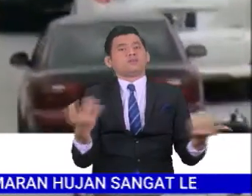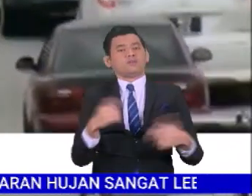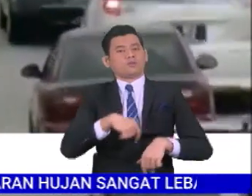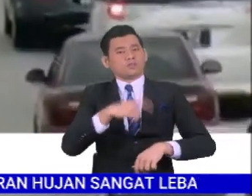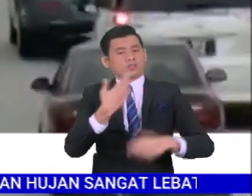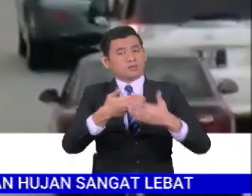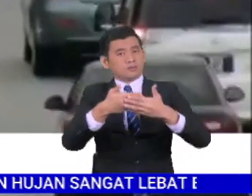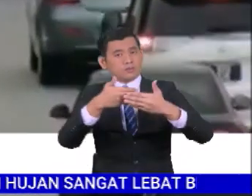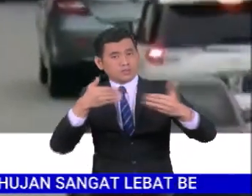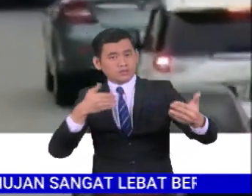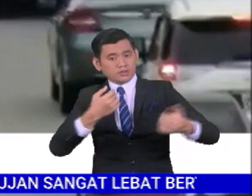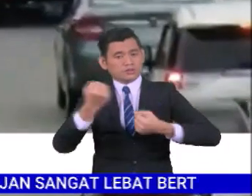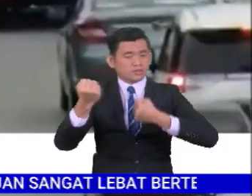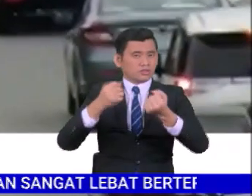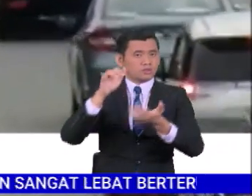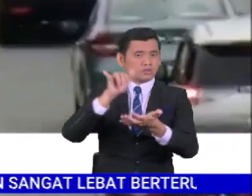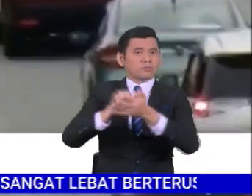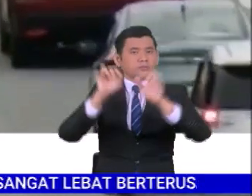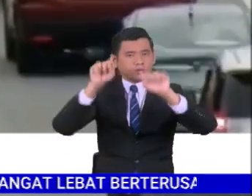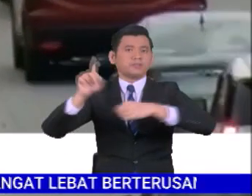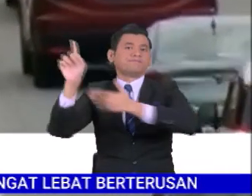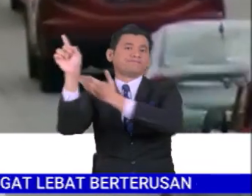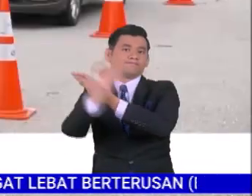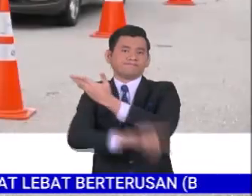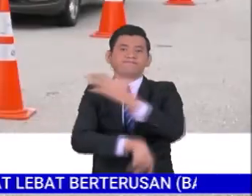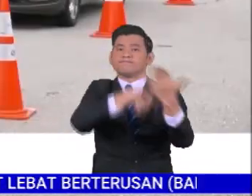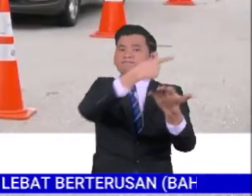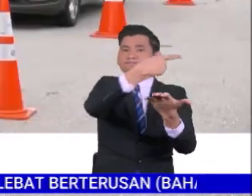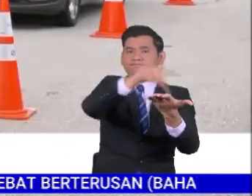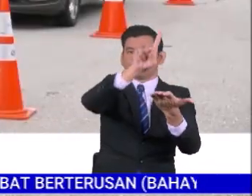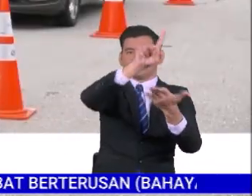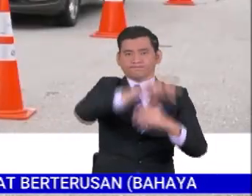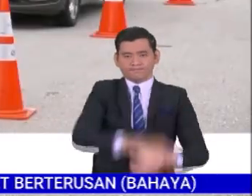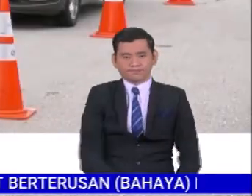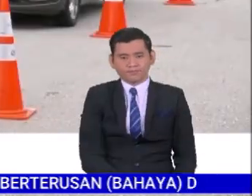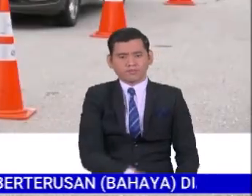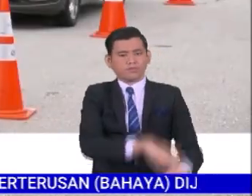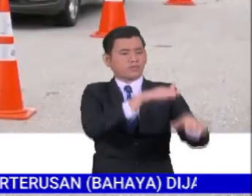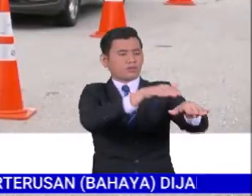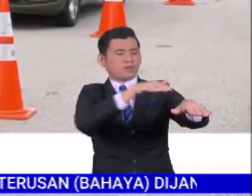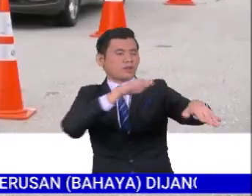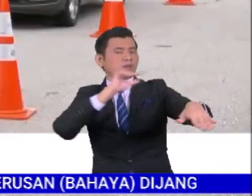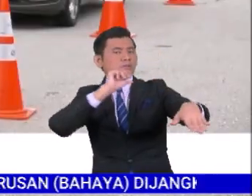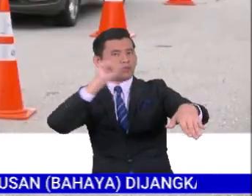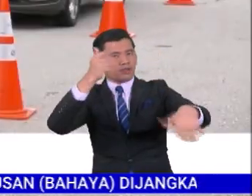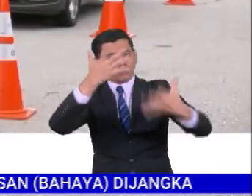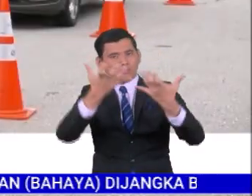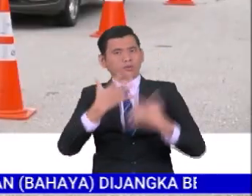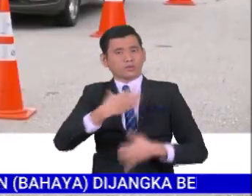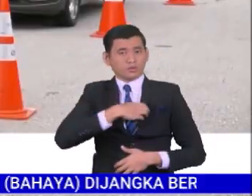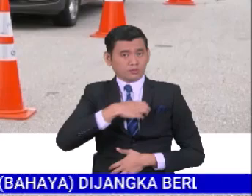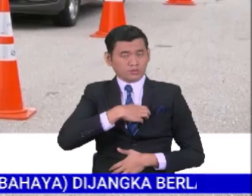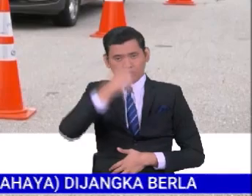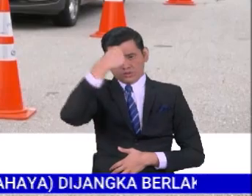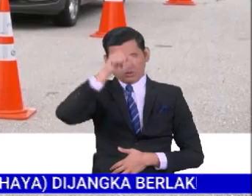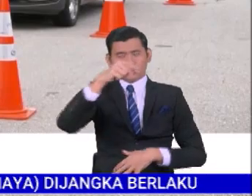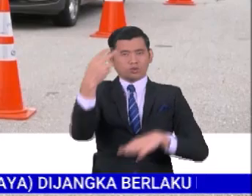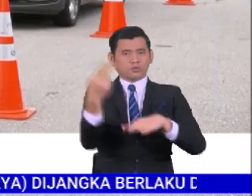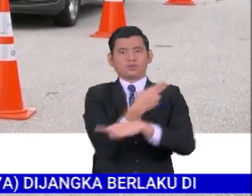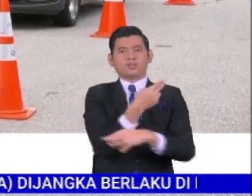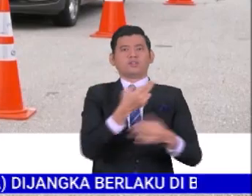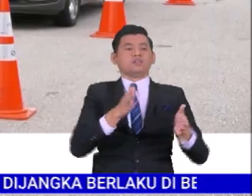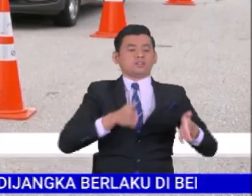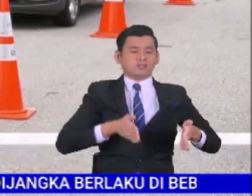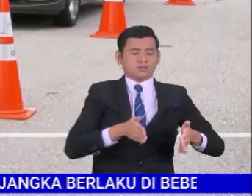sebelum kenderaan berkenaan dikenakan saman serta-merta. Kesesakan lalu lintas bukan alasan untuk anda menggunakan lorong